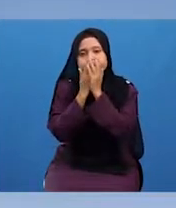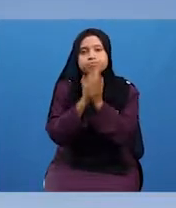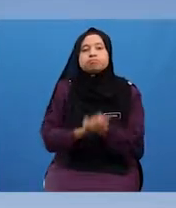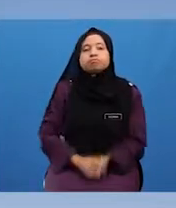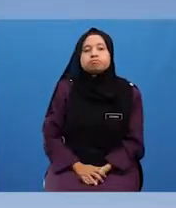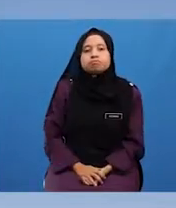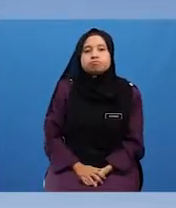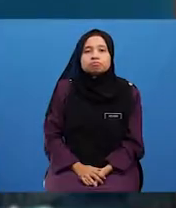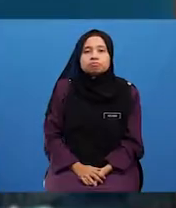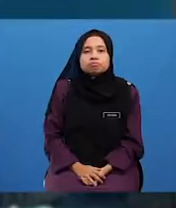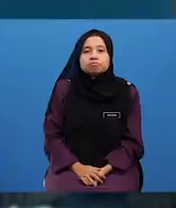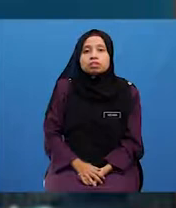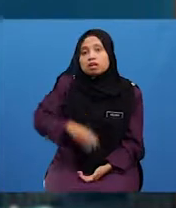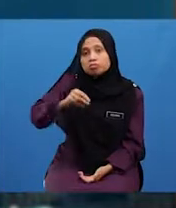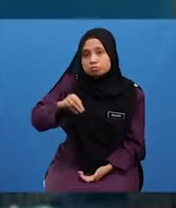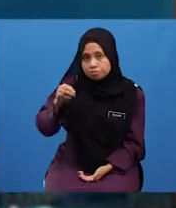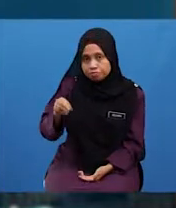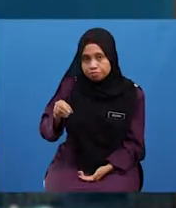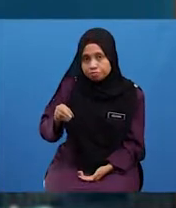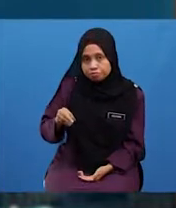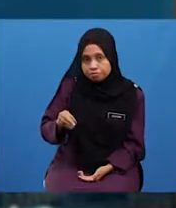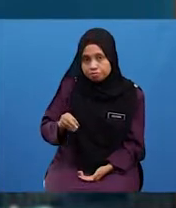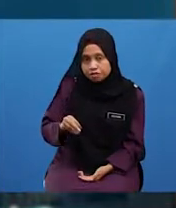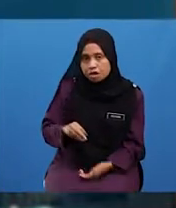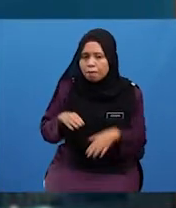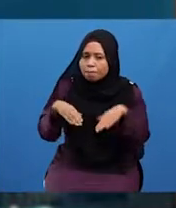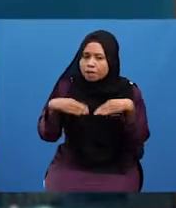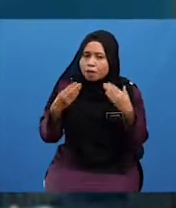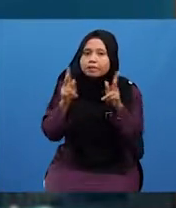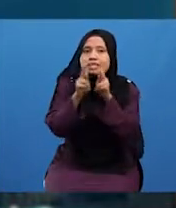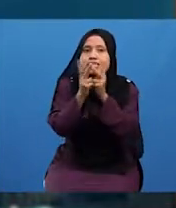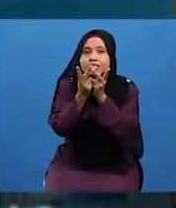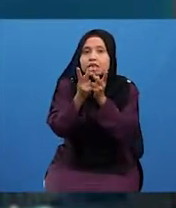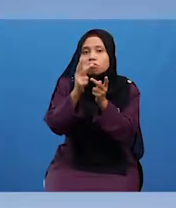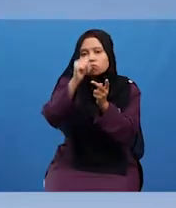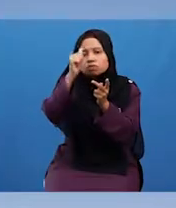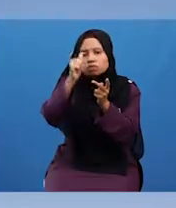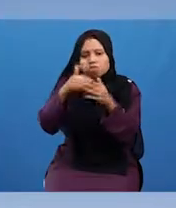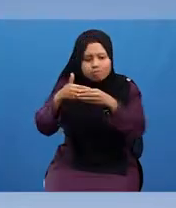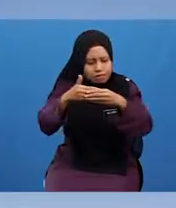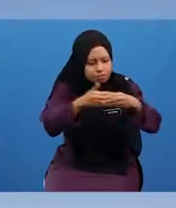Alamin. Murid-murid, bagaimana kitab Allah ini memimpin manusia?